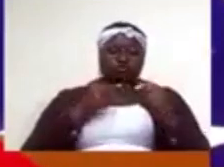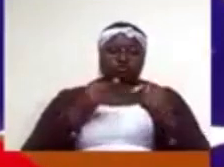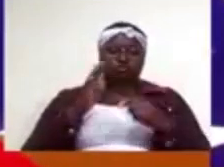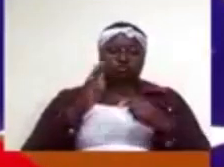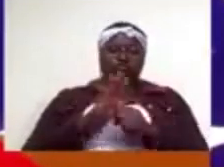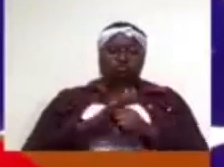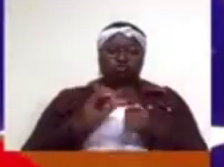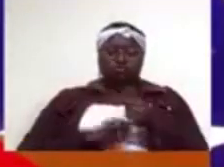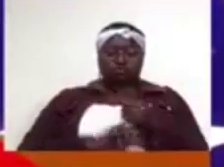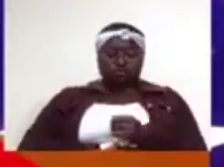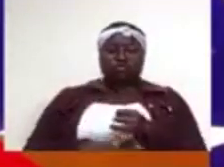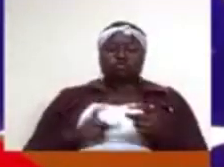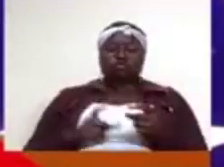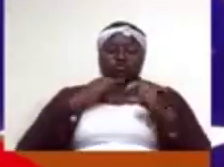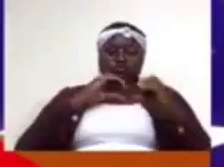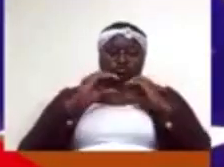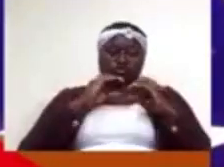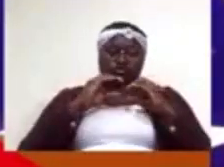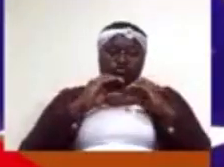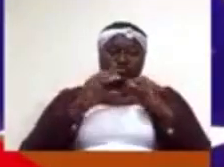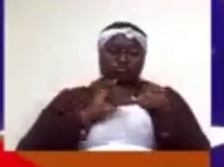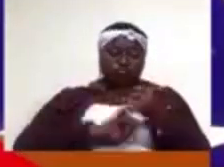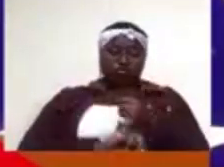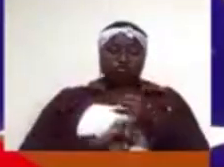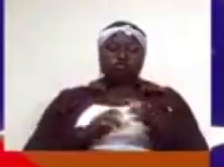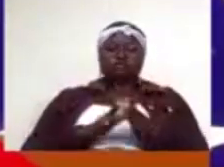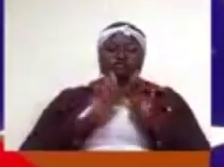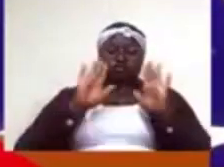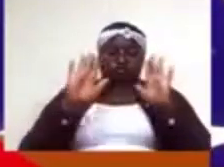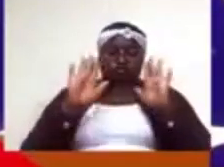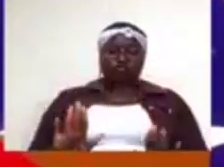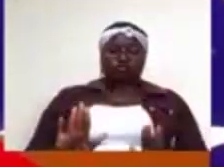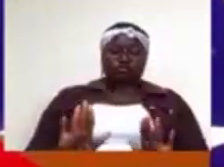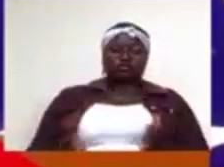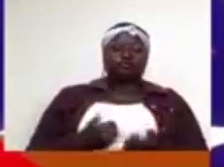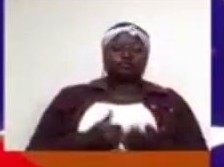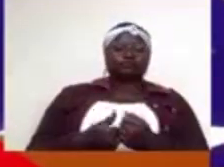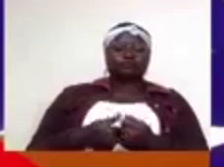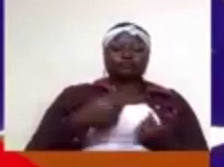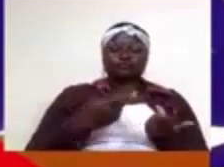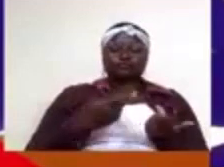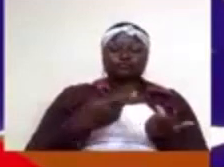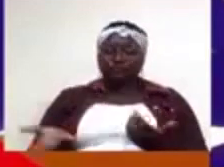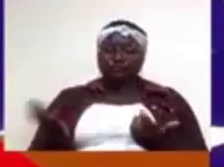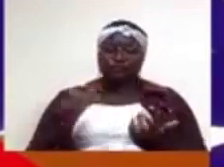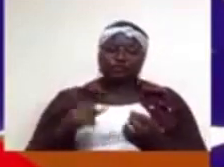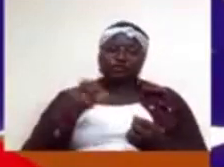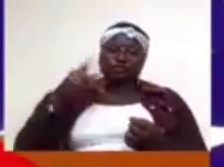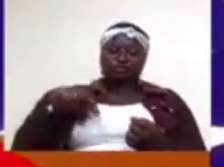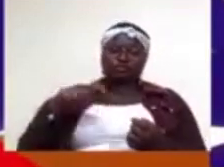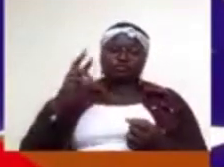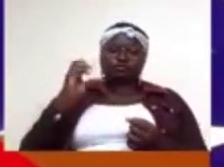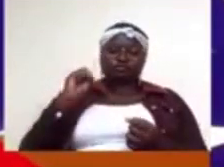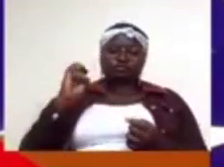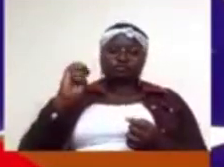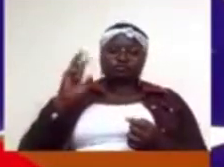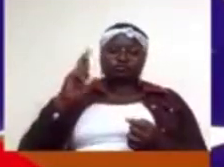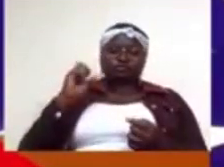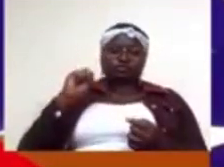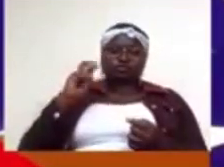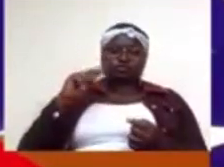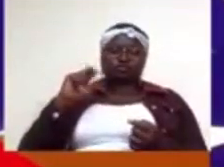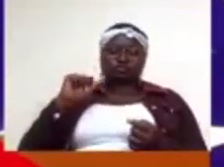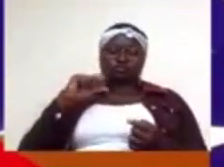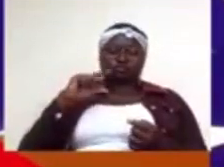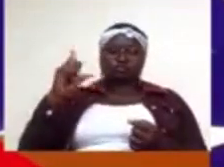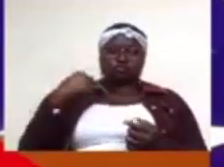kihiko ine is very important, is very vital. Yeah. Kwa uwa modoyo ule, personality yake kwanza ali, ihia nate.